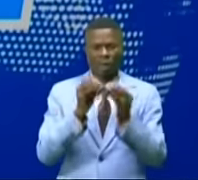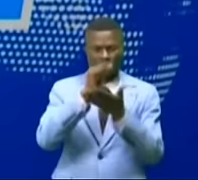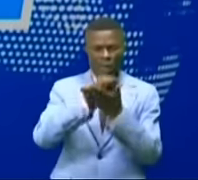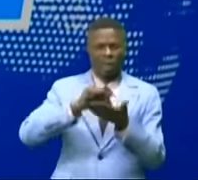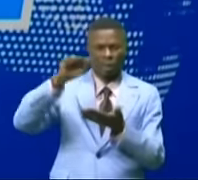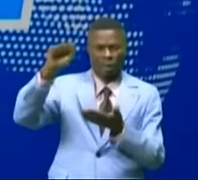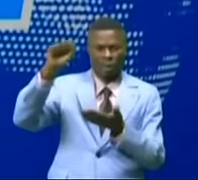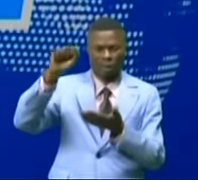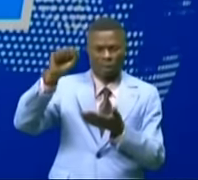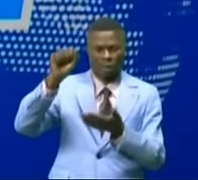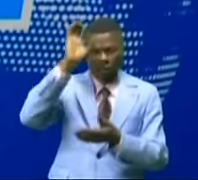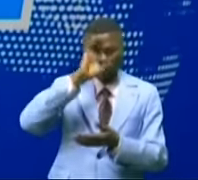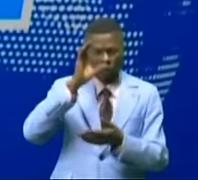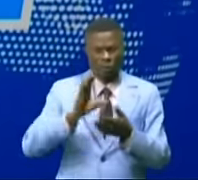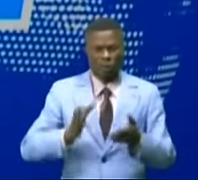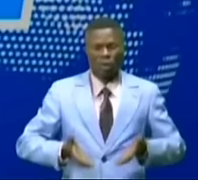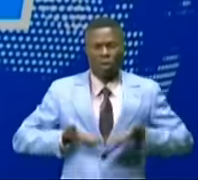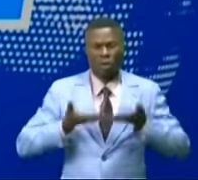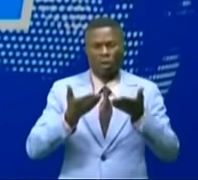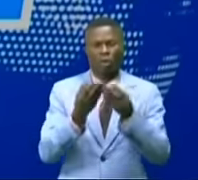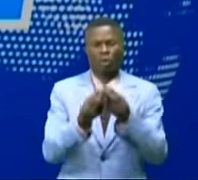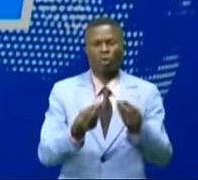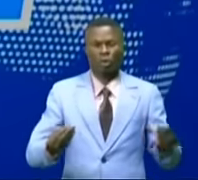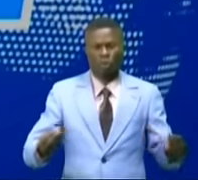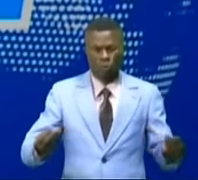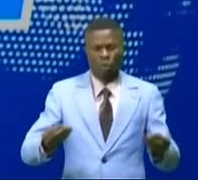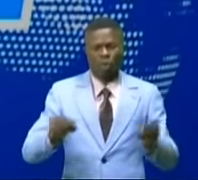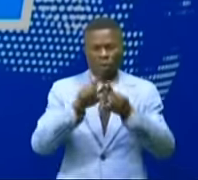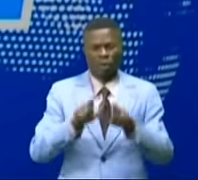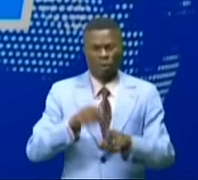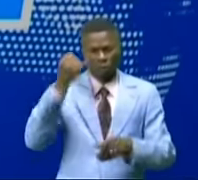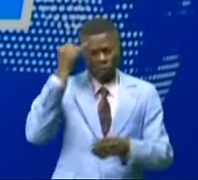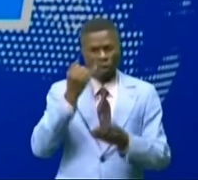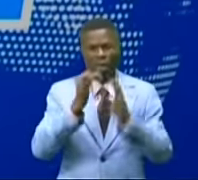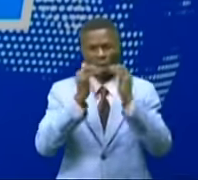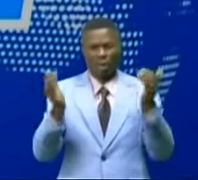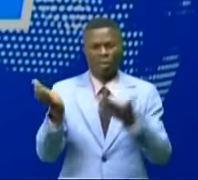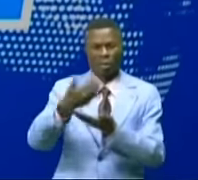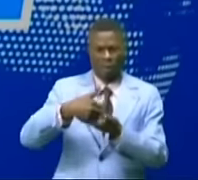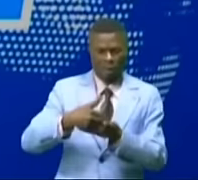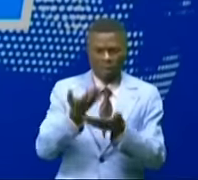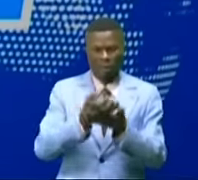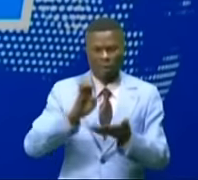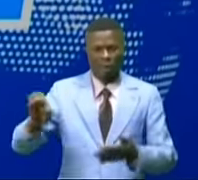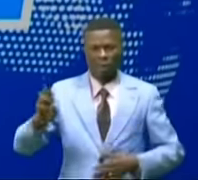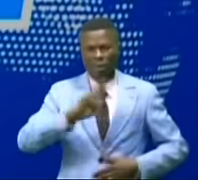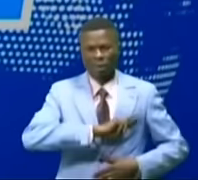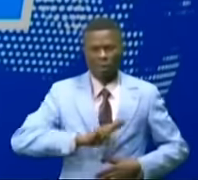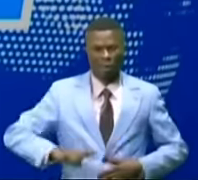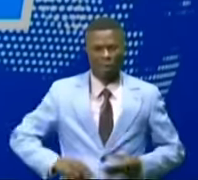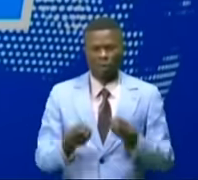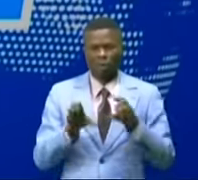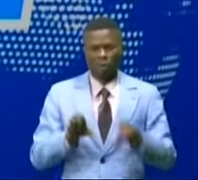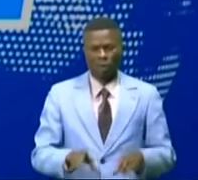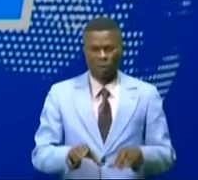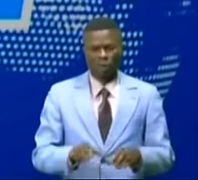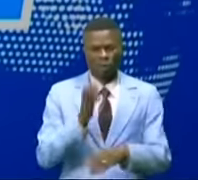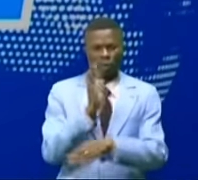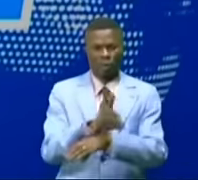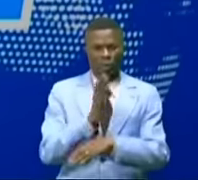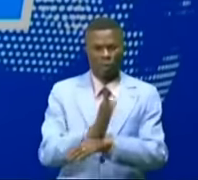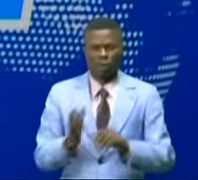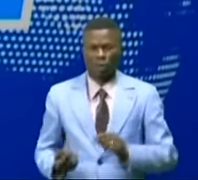vue de proposer des idées pour que la paix retourne dans cette partie du pays. Le